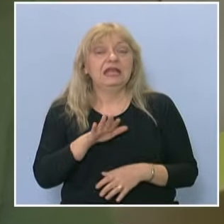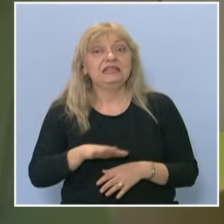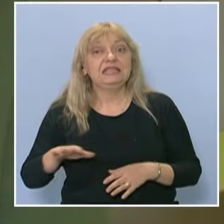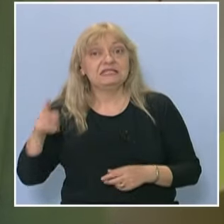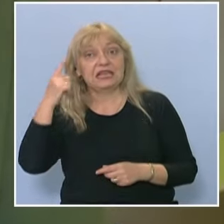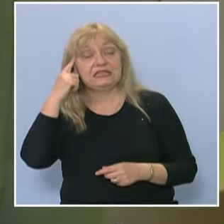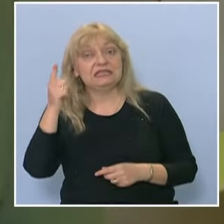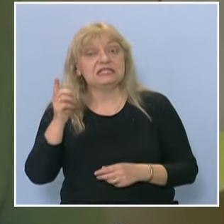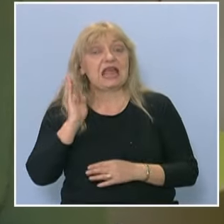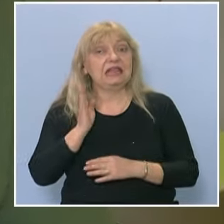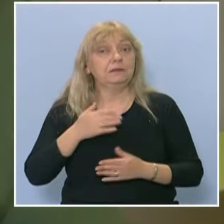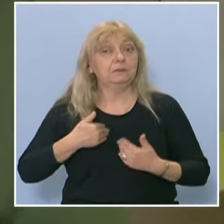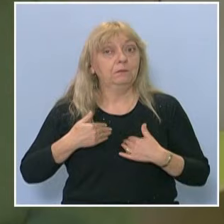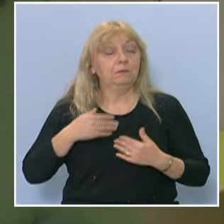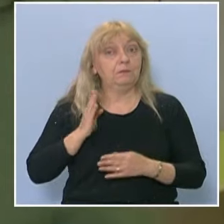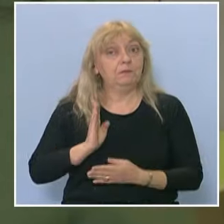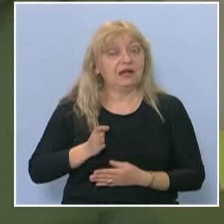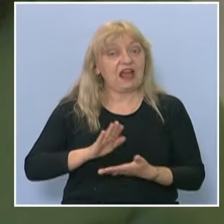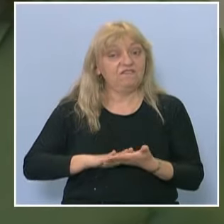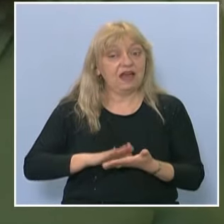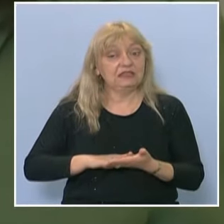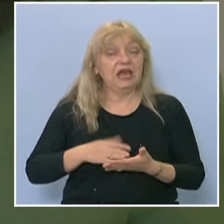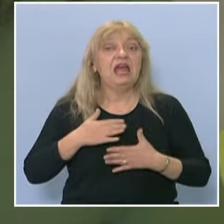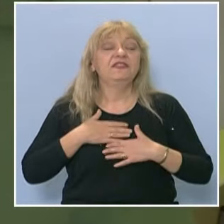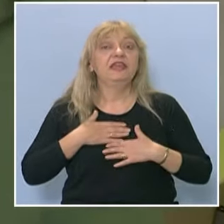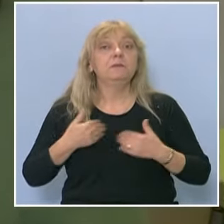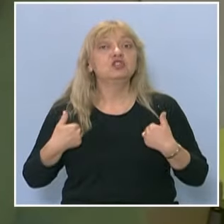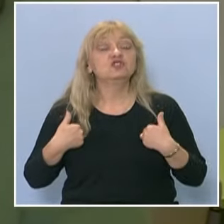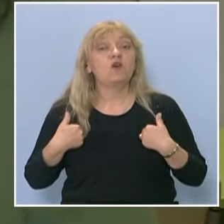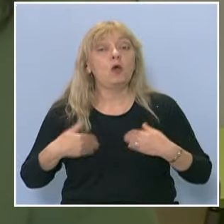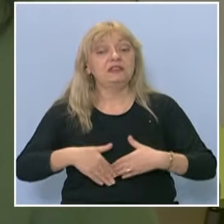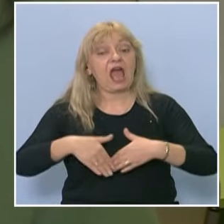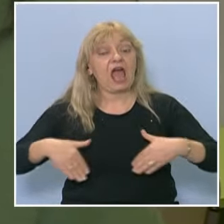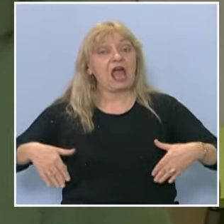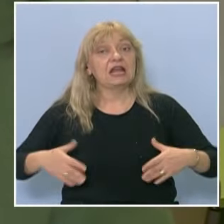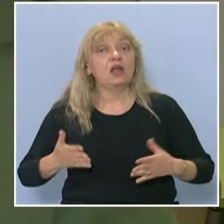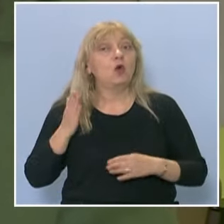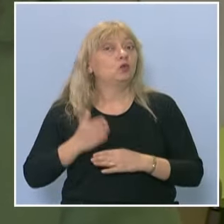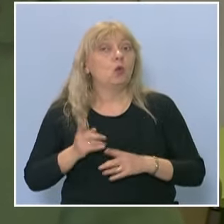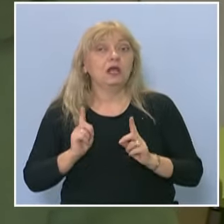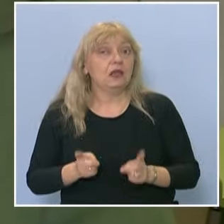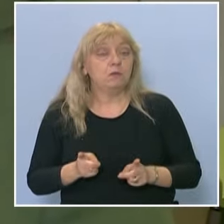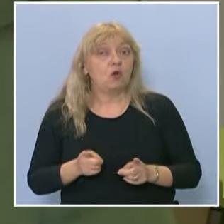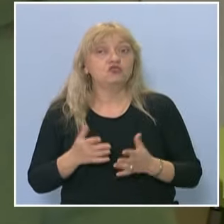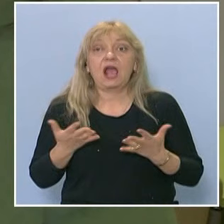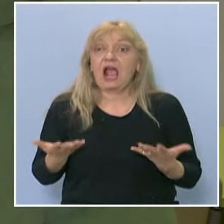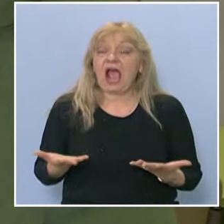знаят правата, да знаят, да имат своите граници, докъде, какво и как трябва да